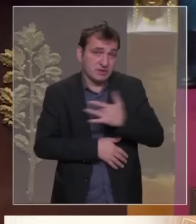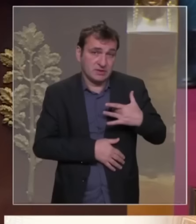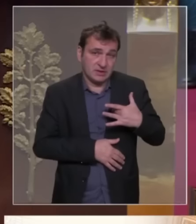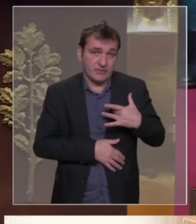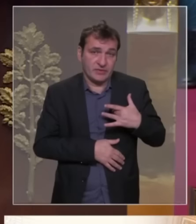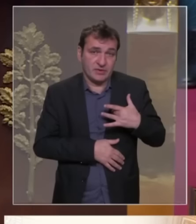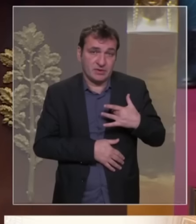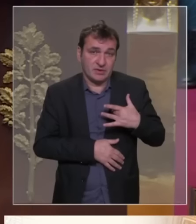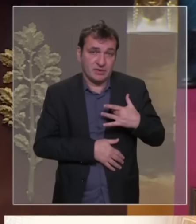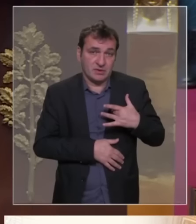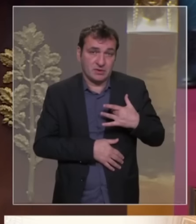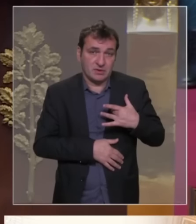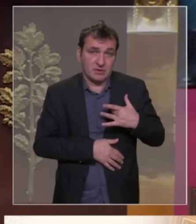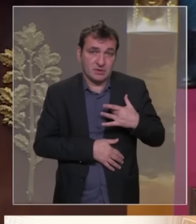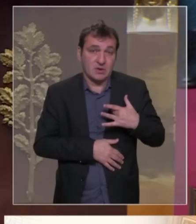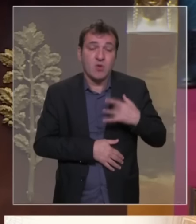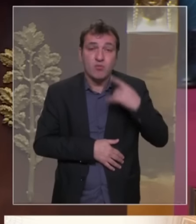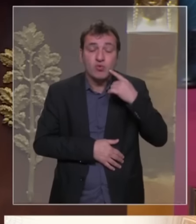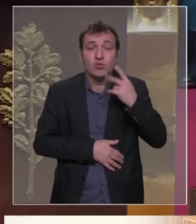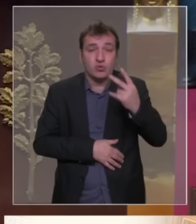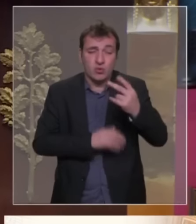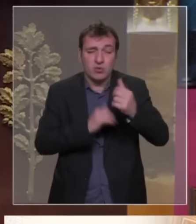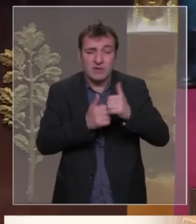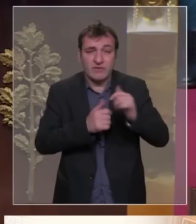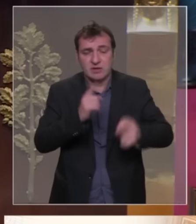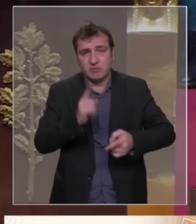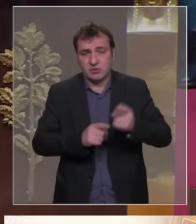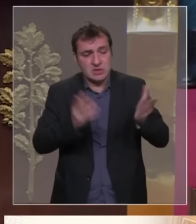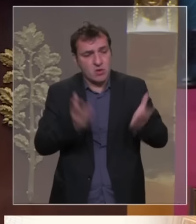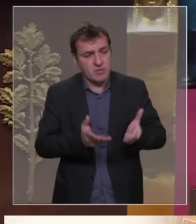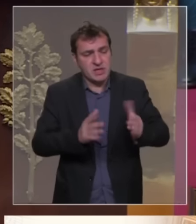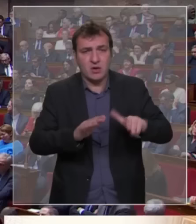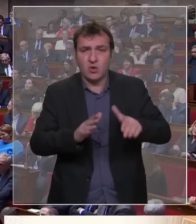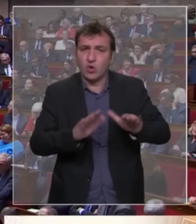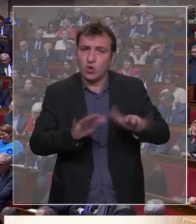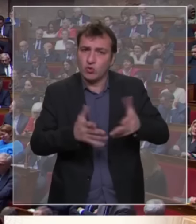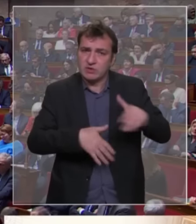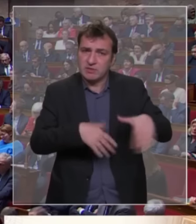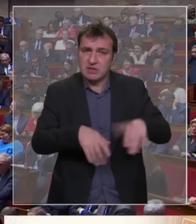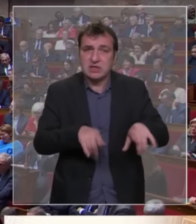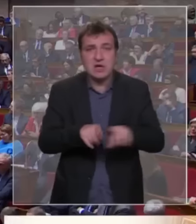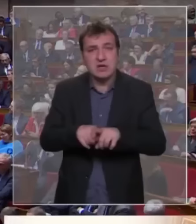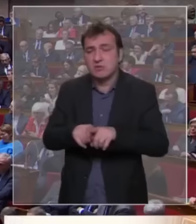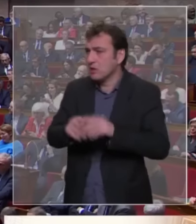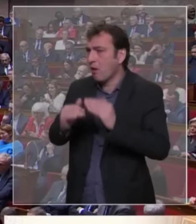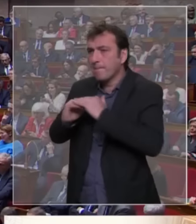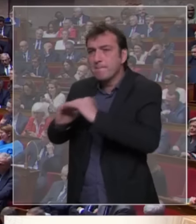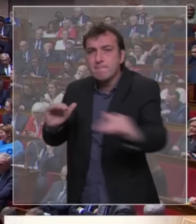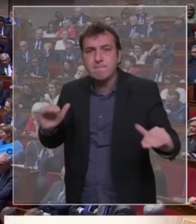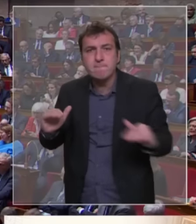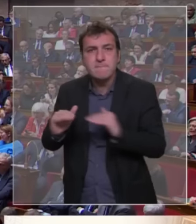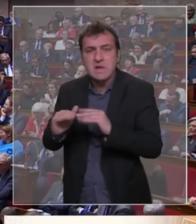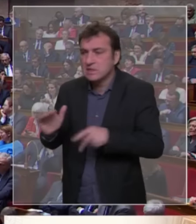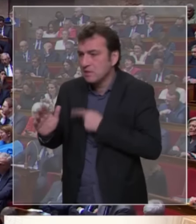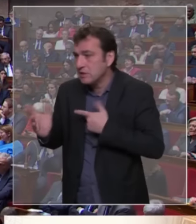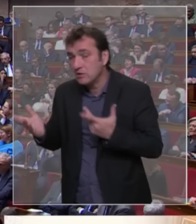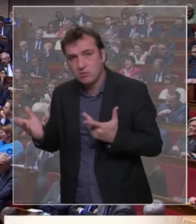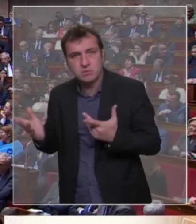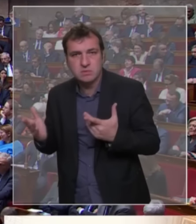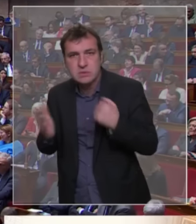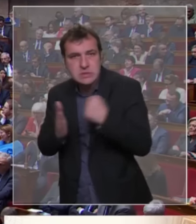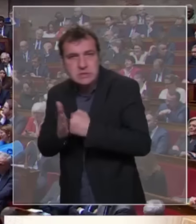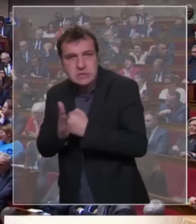deux immenses défis que sont le fonctionnement de l'hôpital et la lutte contre les déserts médicaux. La lutte contre les